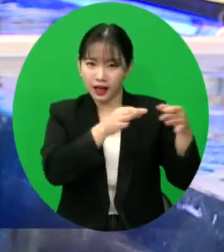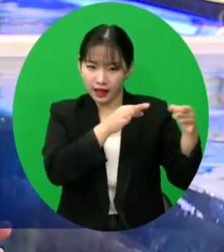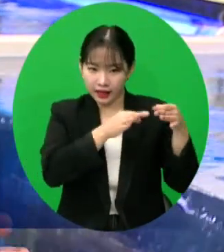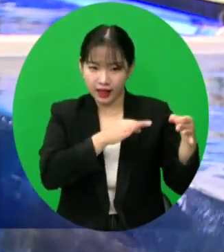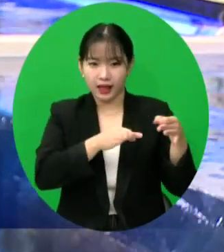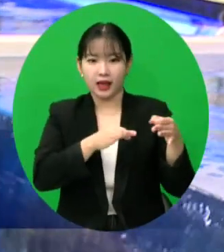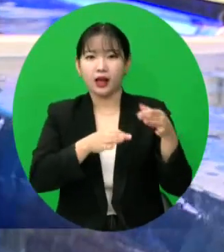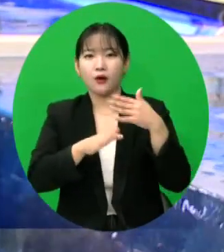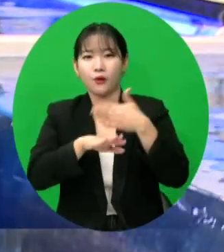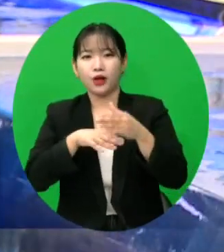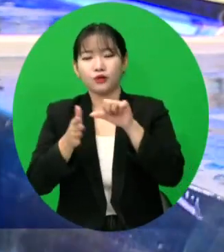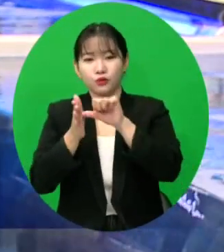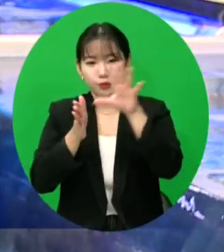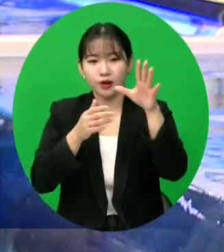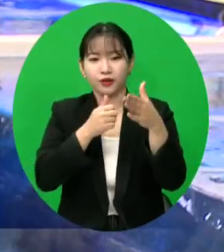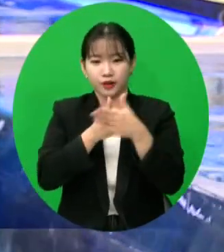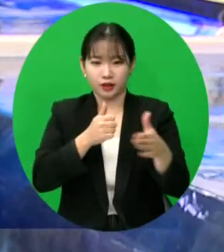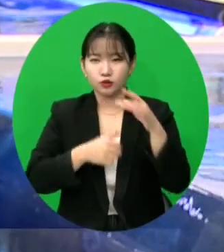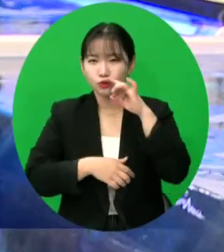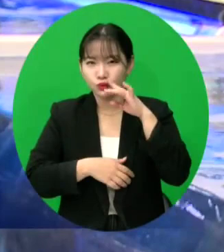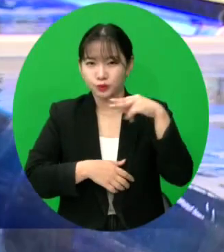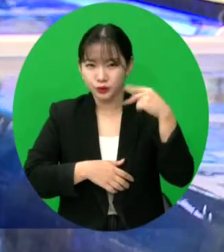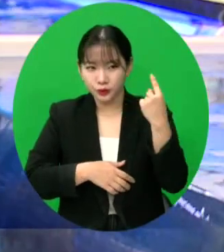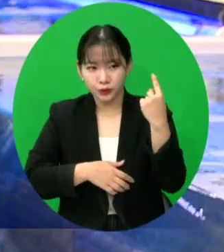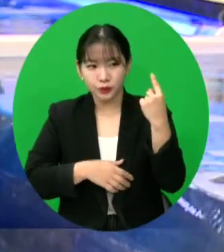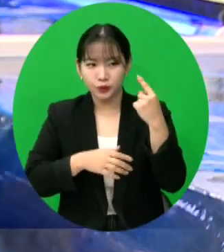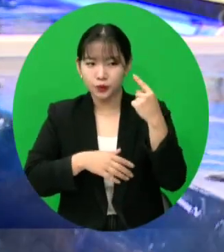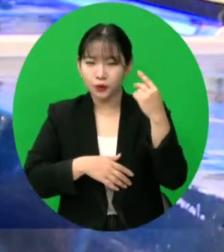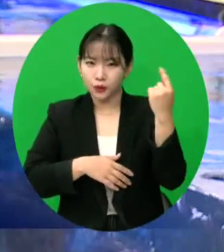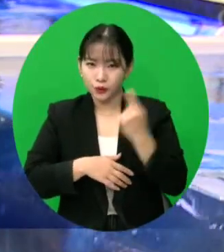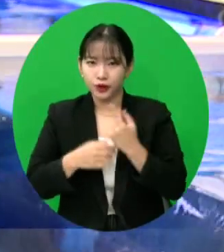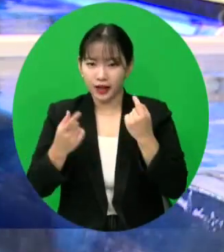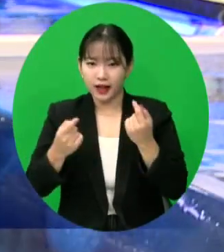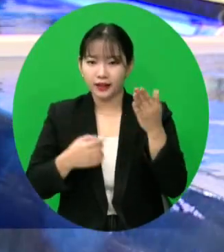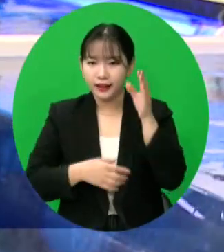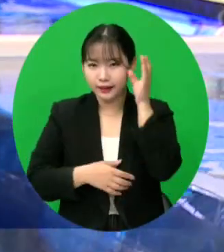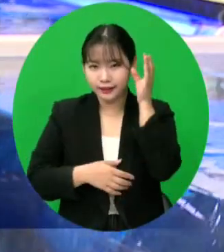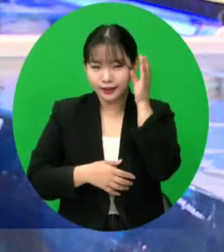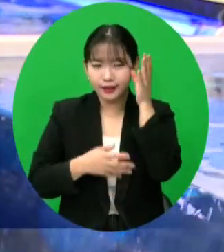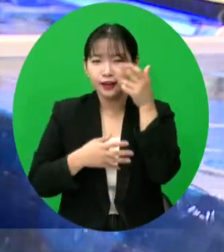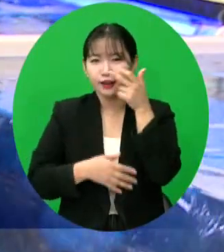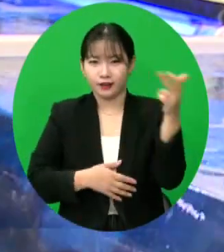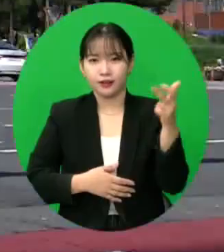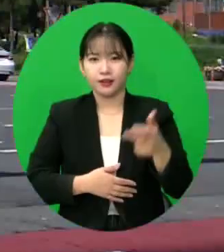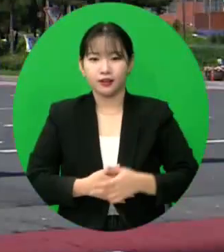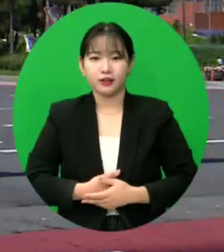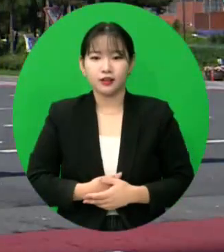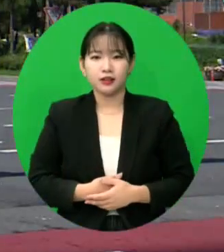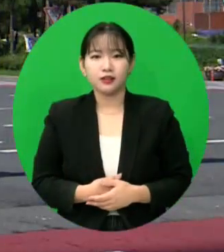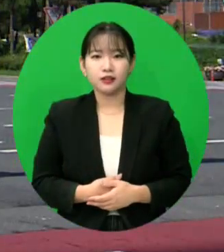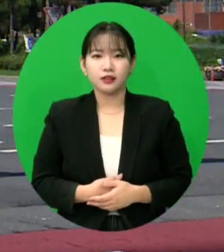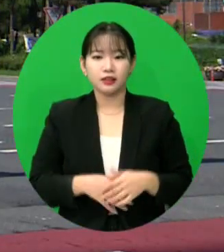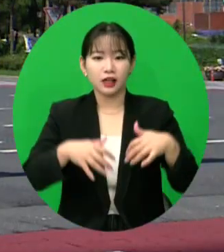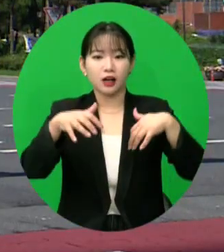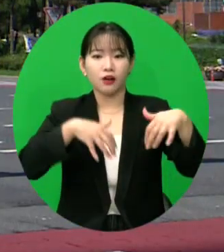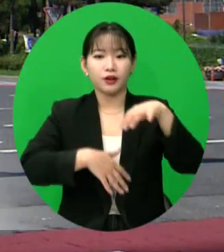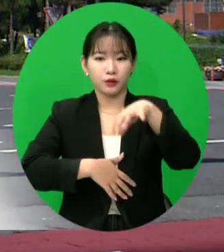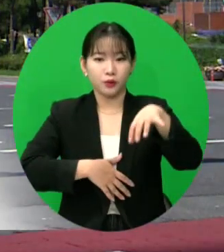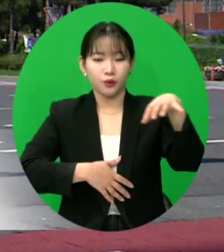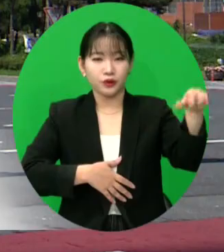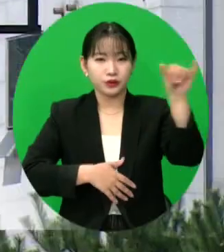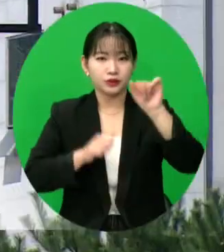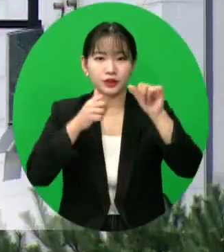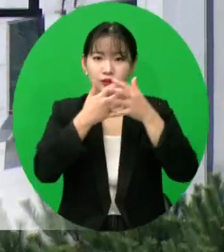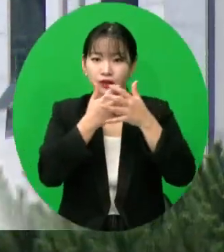많이 나오니까 궁금해서라도 올 것 같은데 그 기대를 많이 걸고 있어요 거리 곳곳에는